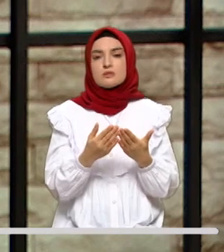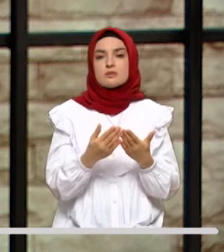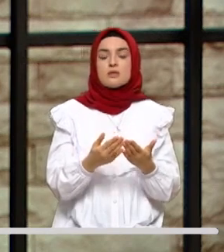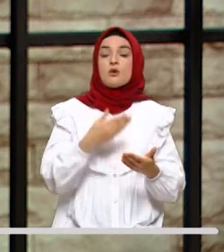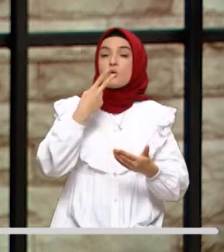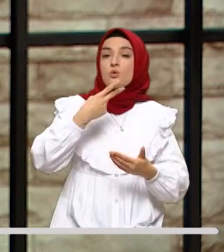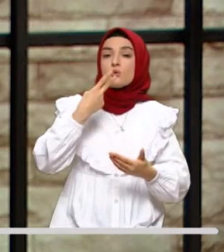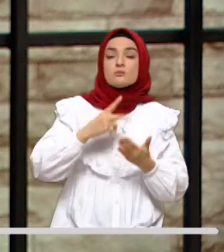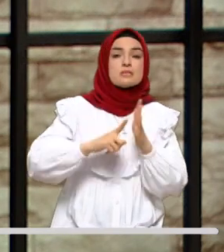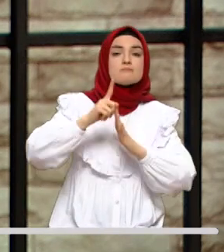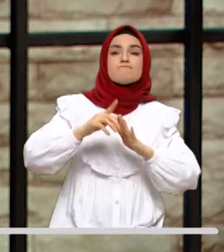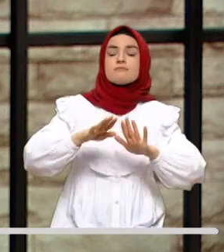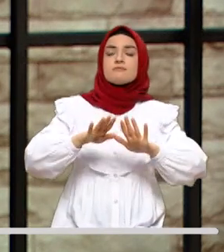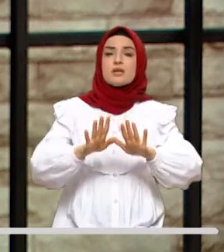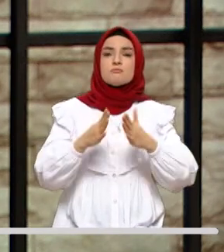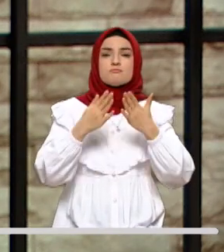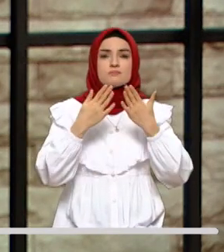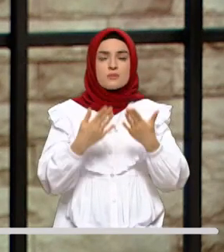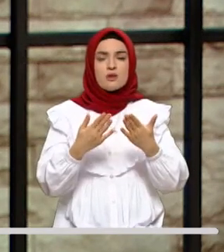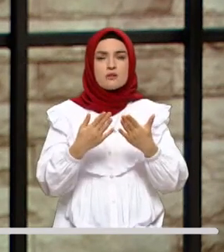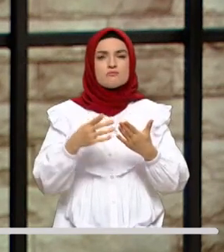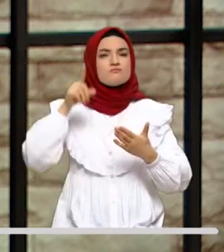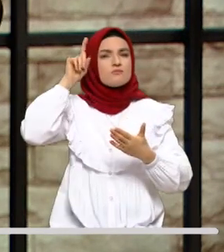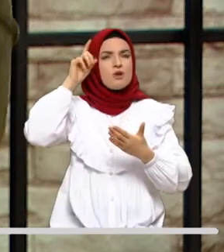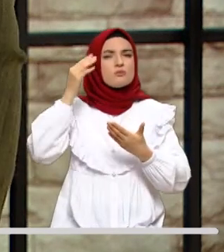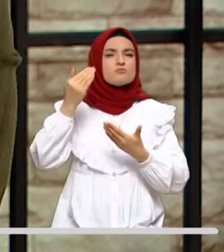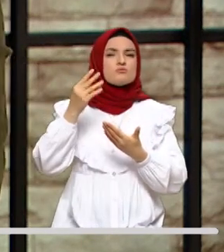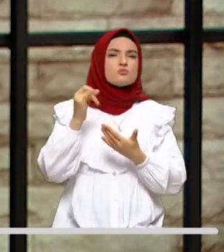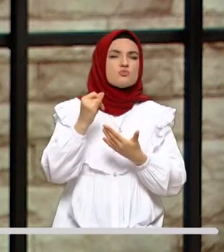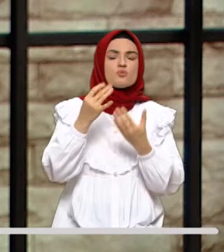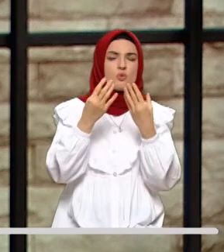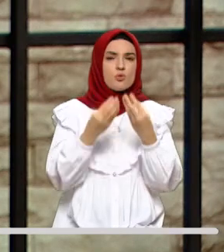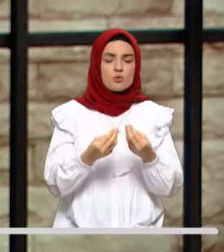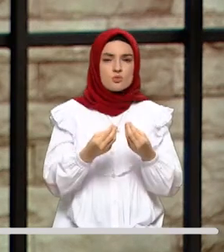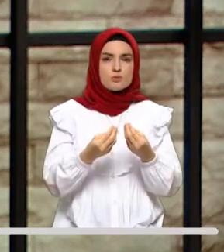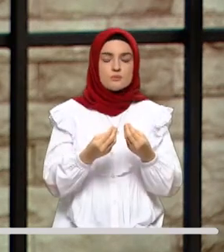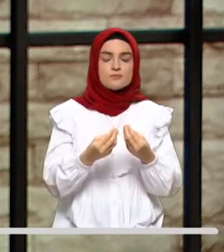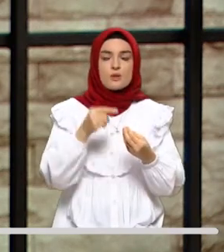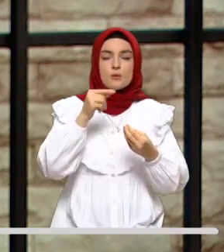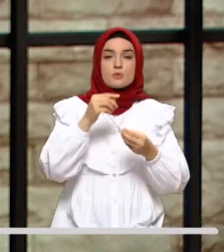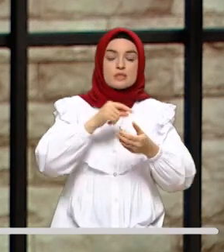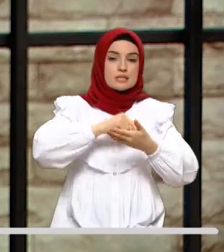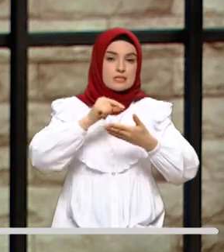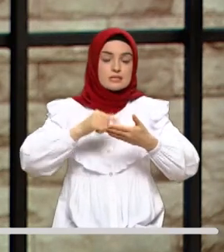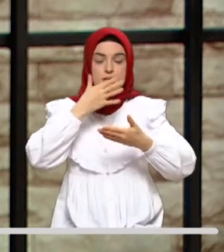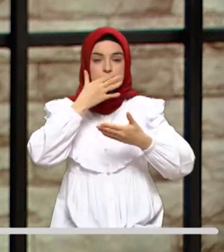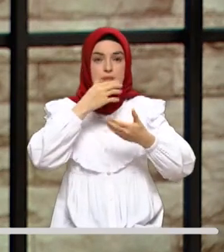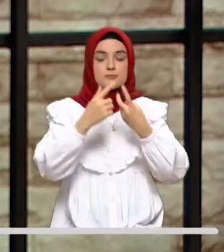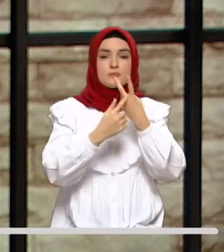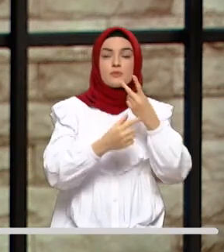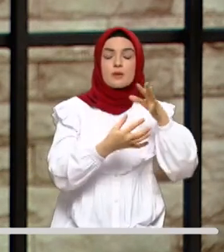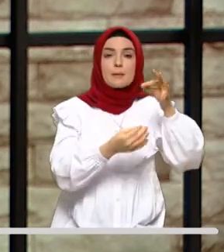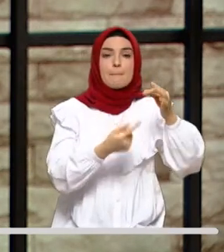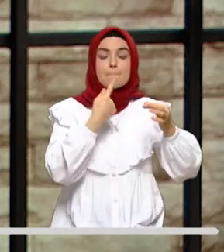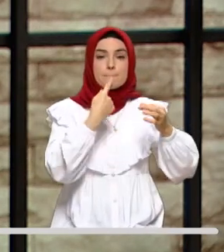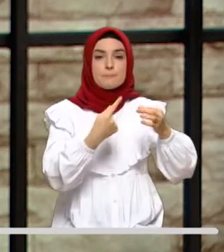gelişmez. Adeta hafsalası körler. Onun için Kutad Gubilik yazarı Yusuf Has Hacip der ki, kişinin